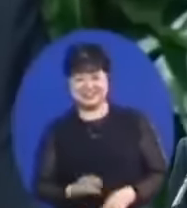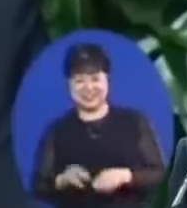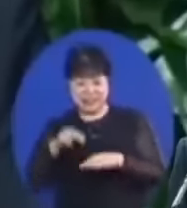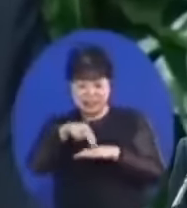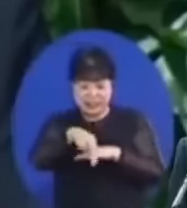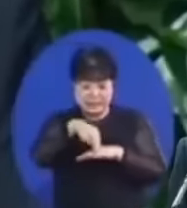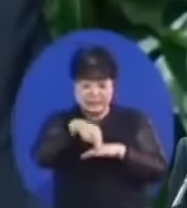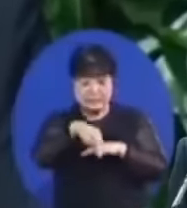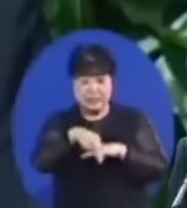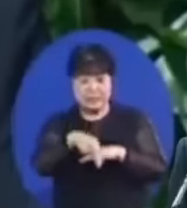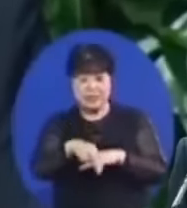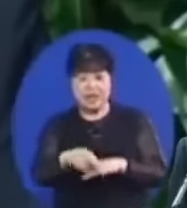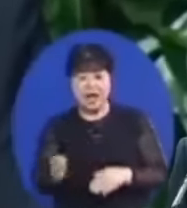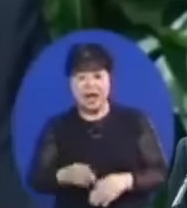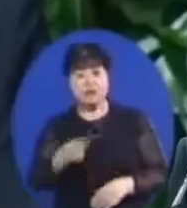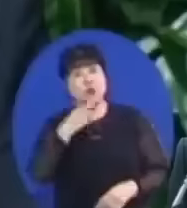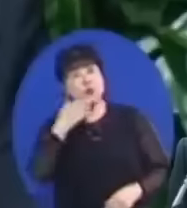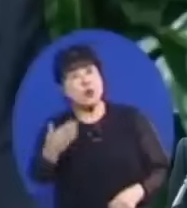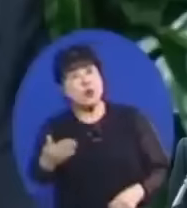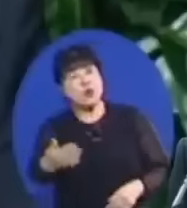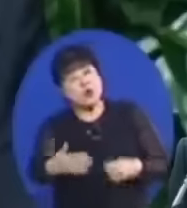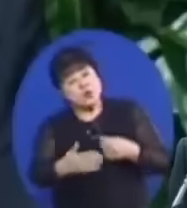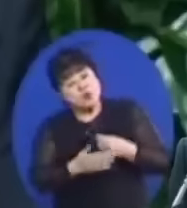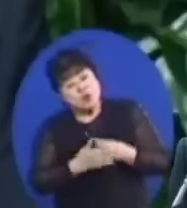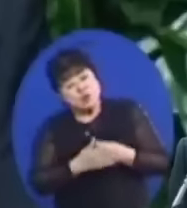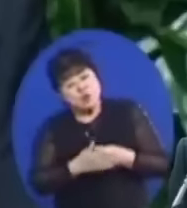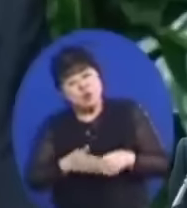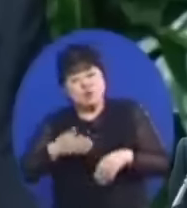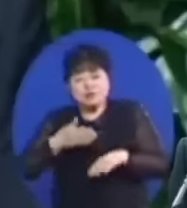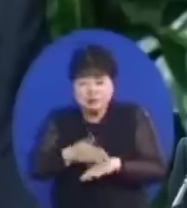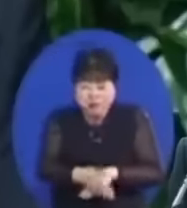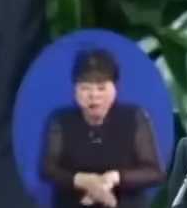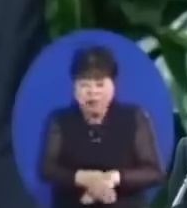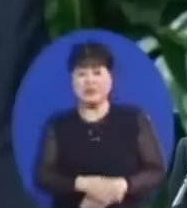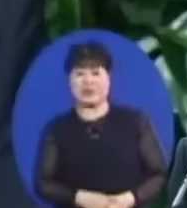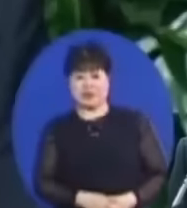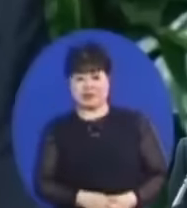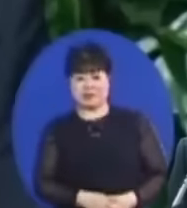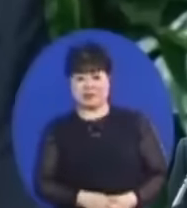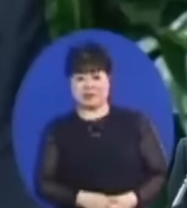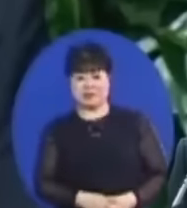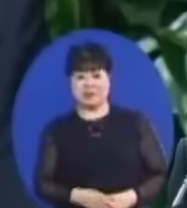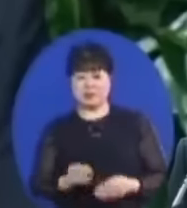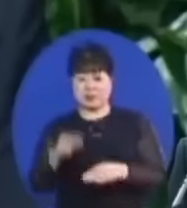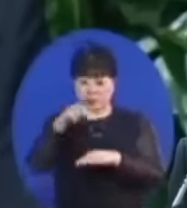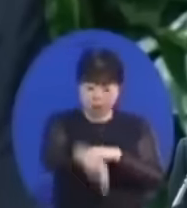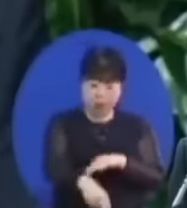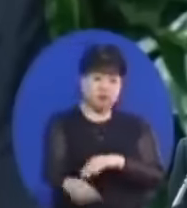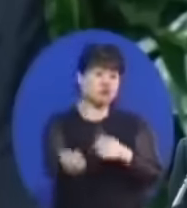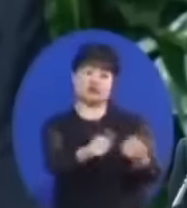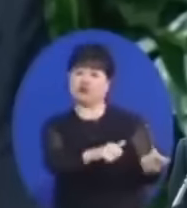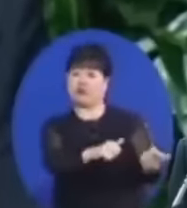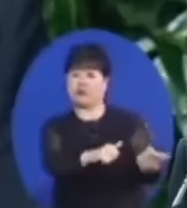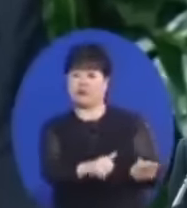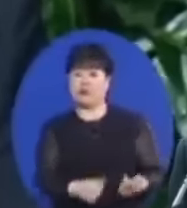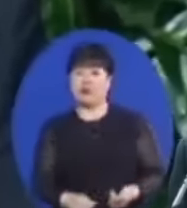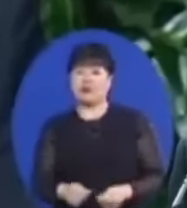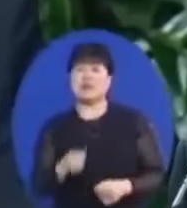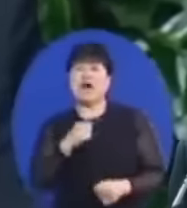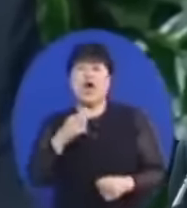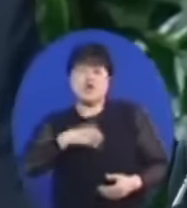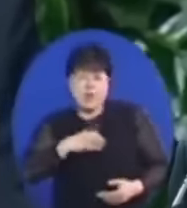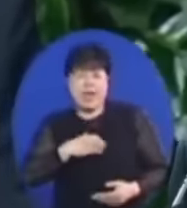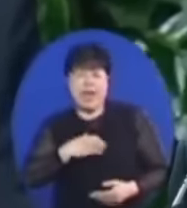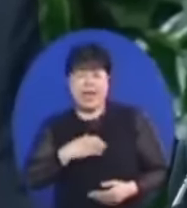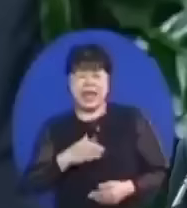사람이 아무도 없어요, 와서 날 좀 건져주십시오, 그러면 벼랑에 달려서 죽습니다. 나 벼랑에 달려서